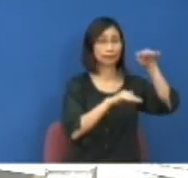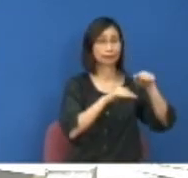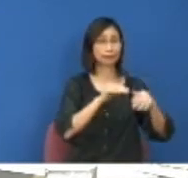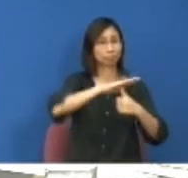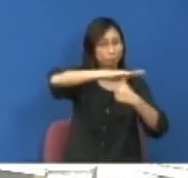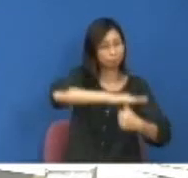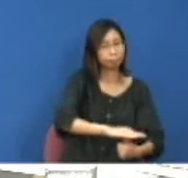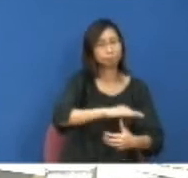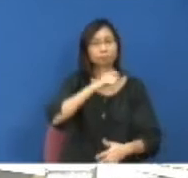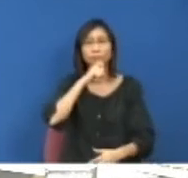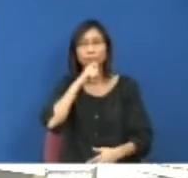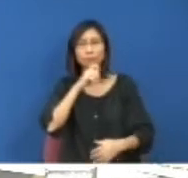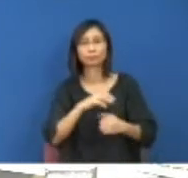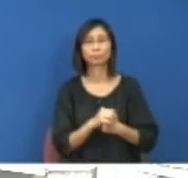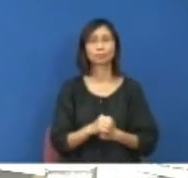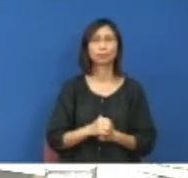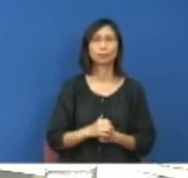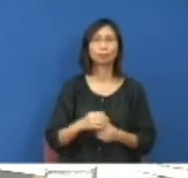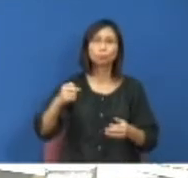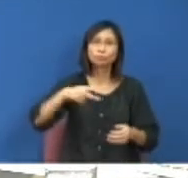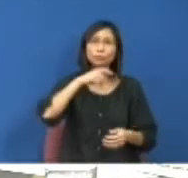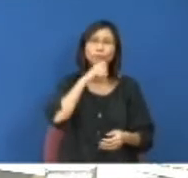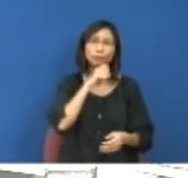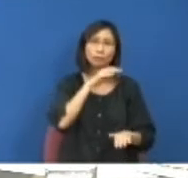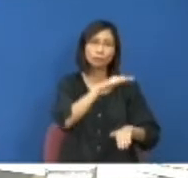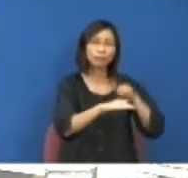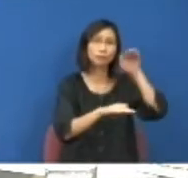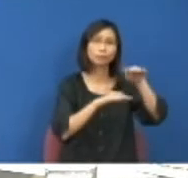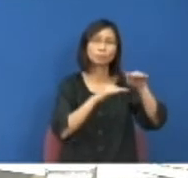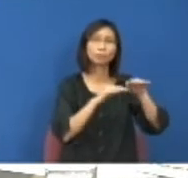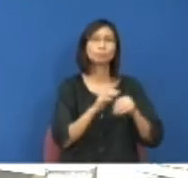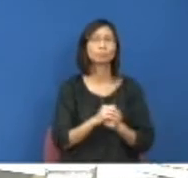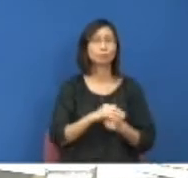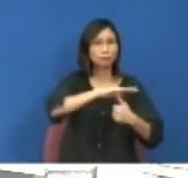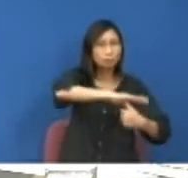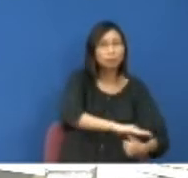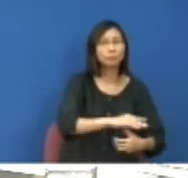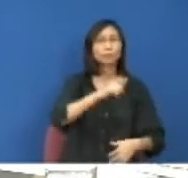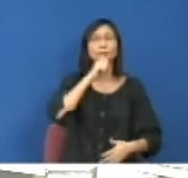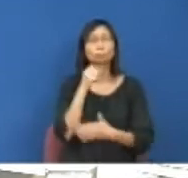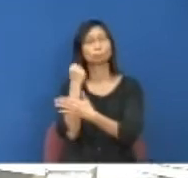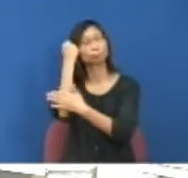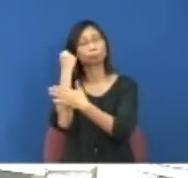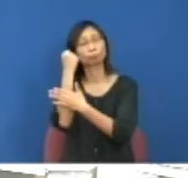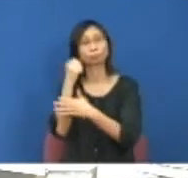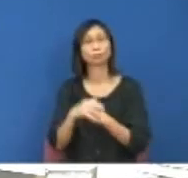亦都在這個I級的壓迫底下呢，反映到抗爭。在這個意義上可以說叫階級鬥爭，但是力量非常之懸殊，大家